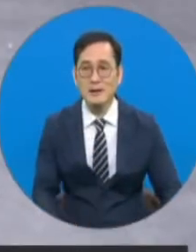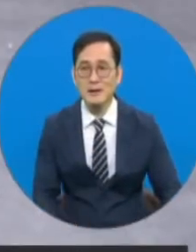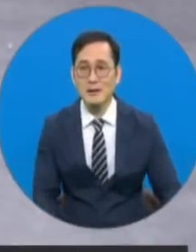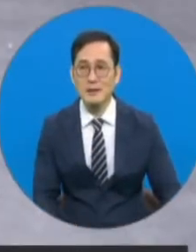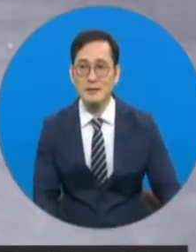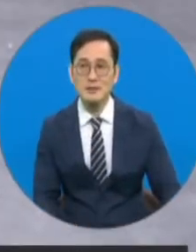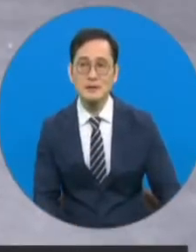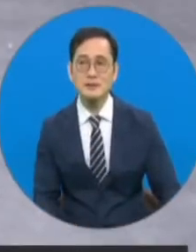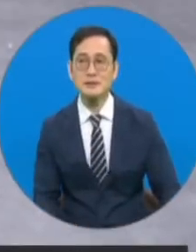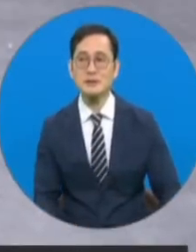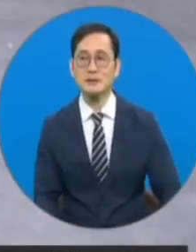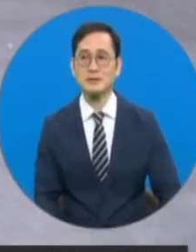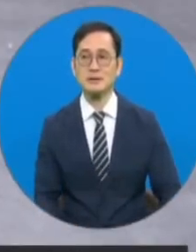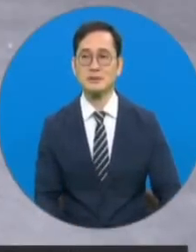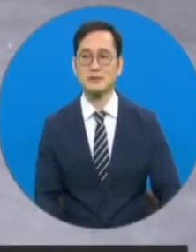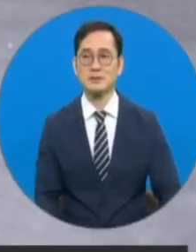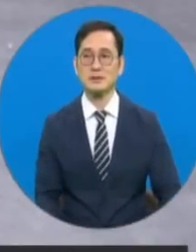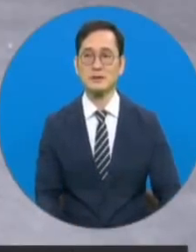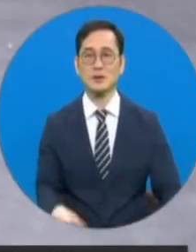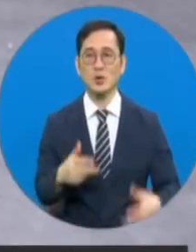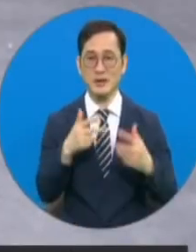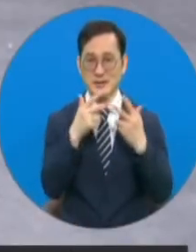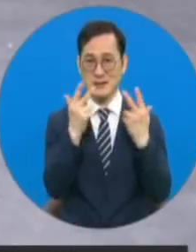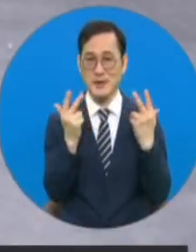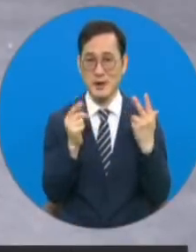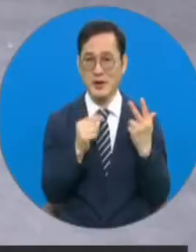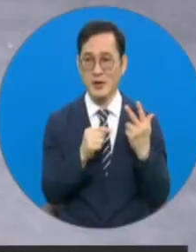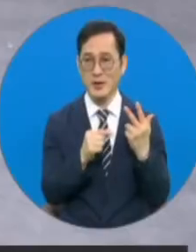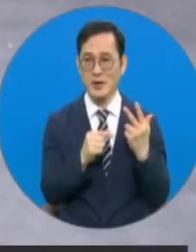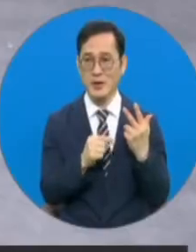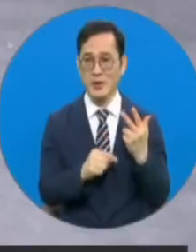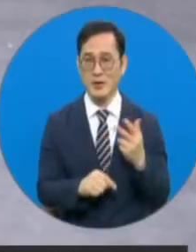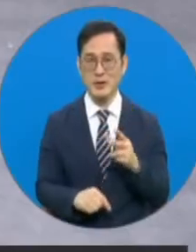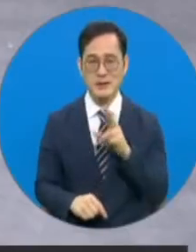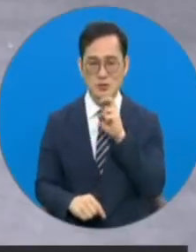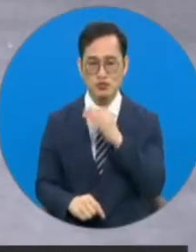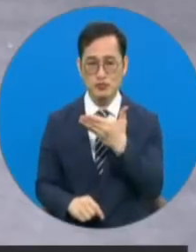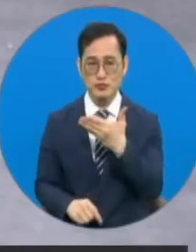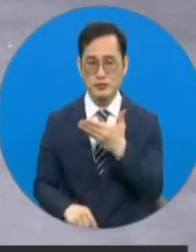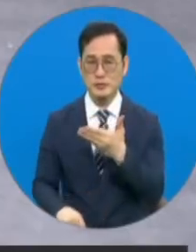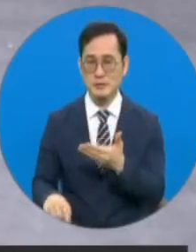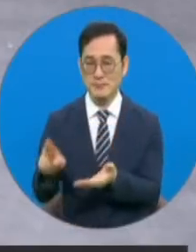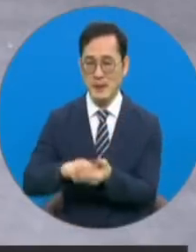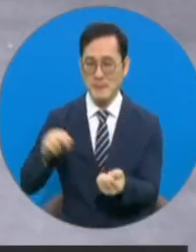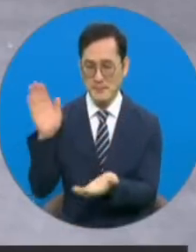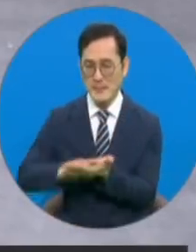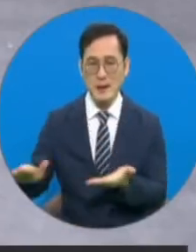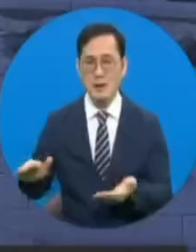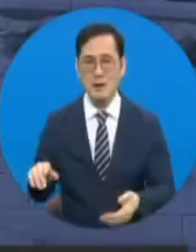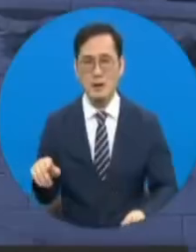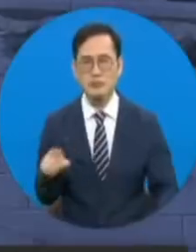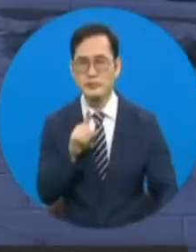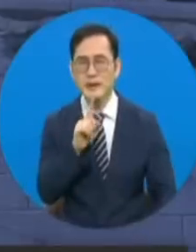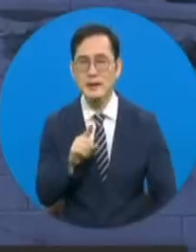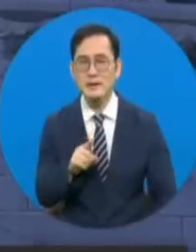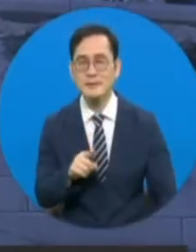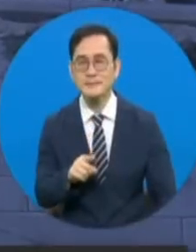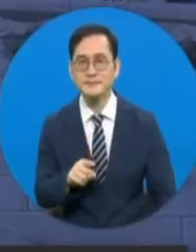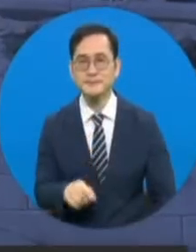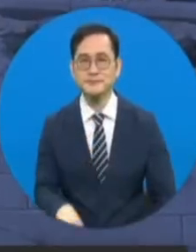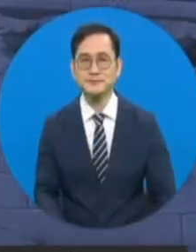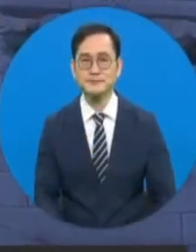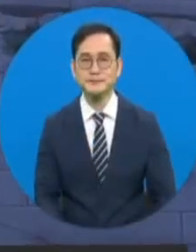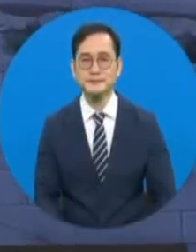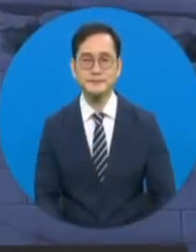출입기록 제공 거부 그리고 이재명 대표가 29분 만에 완판됐다 이건 어떤 얘길지 잠시 후 전해 드리죠 거기